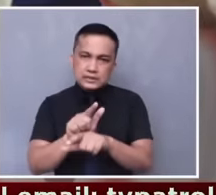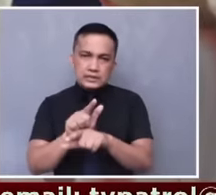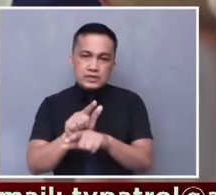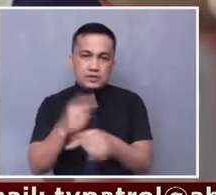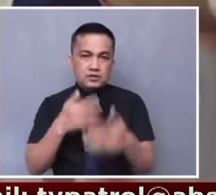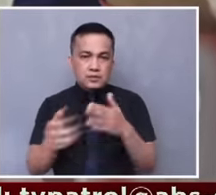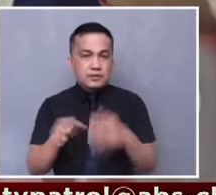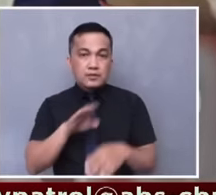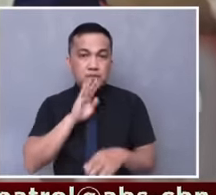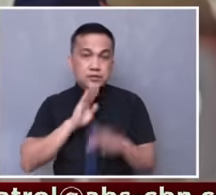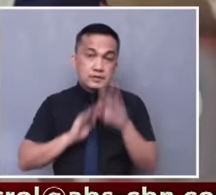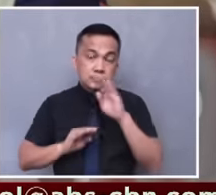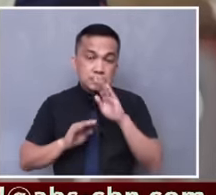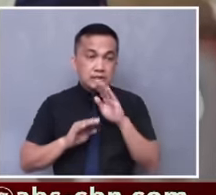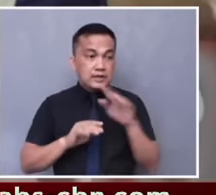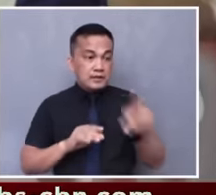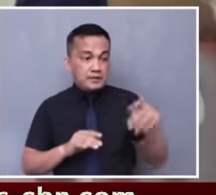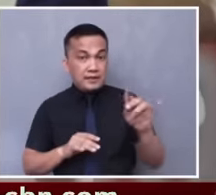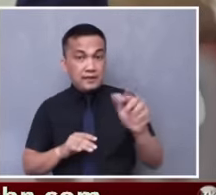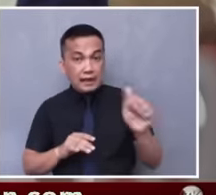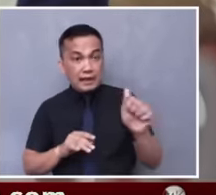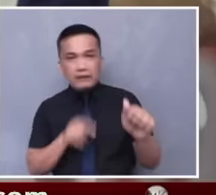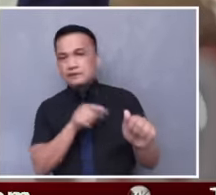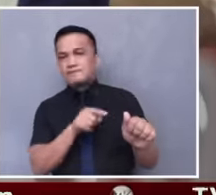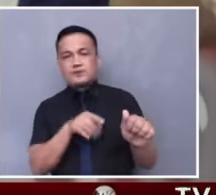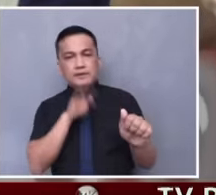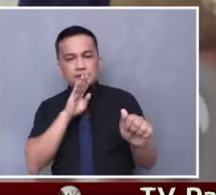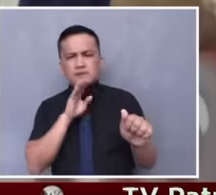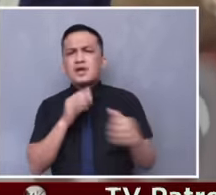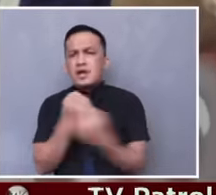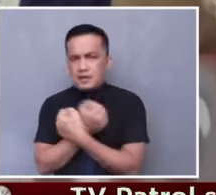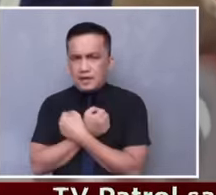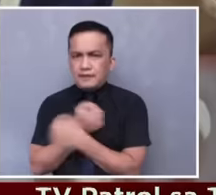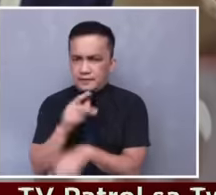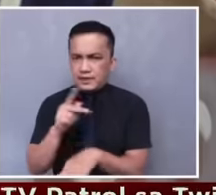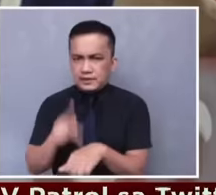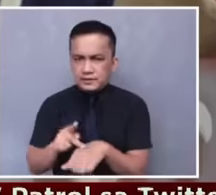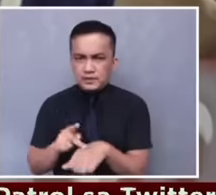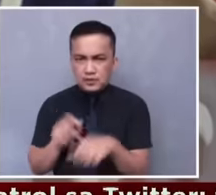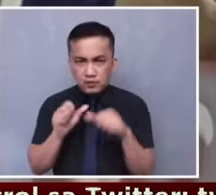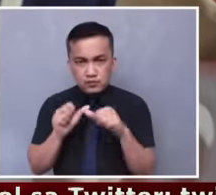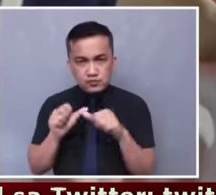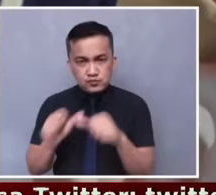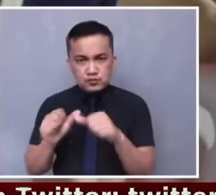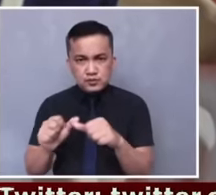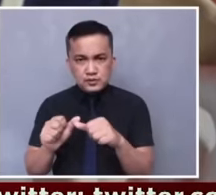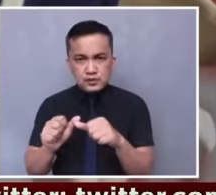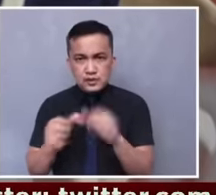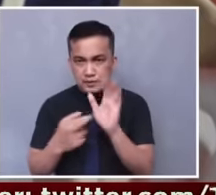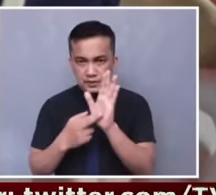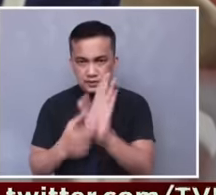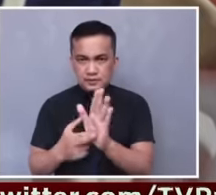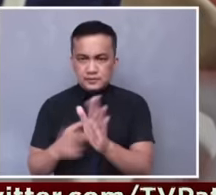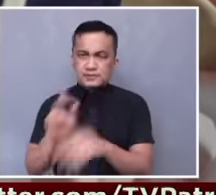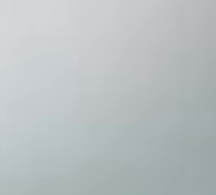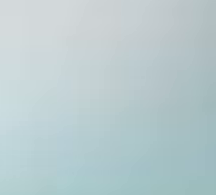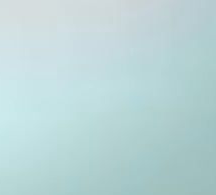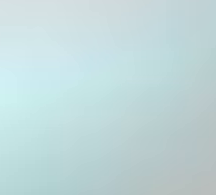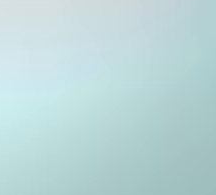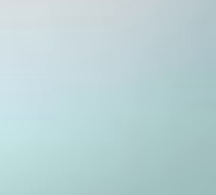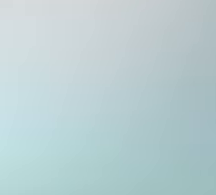siya sa Athletics Federation ng bansa, mahal niya ang Pilipinas at patuloy siyang kakatawan para sa bansa.